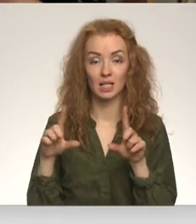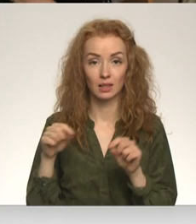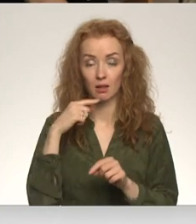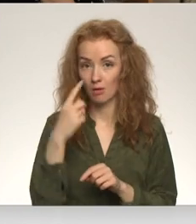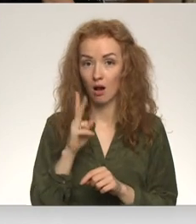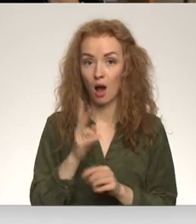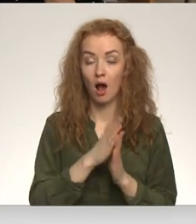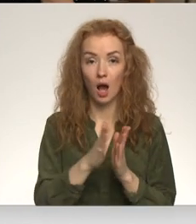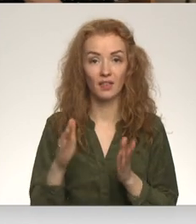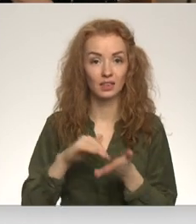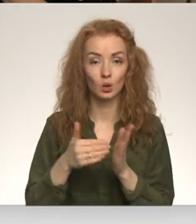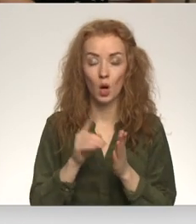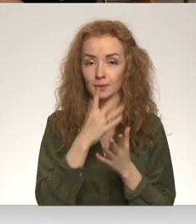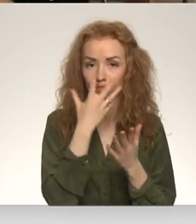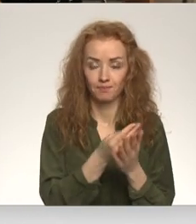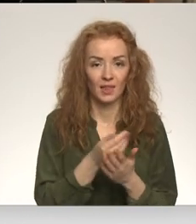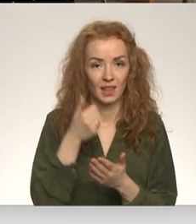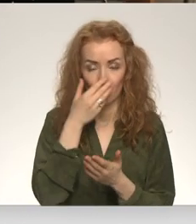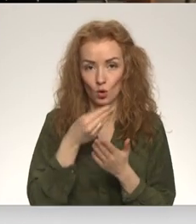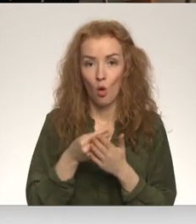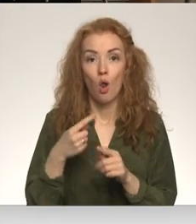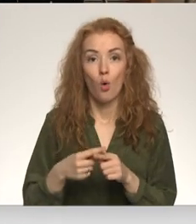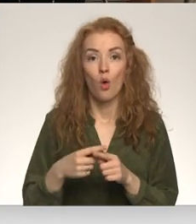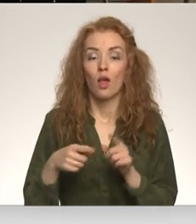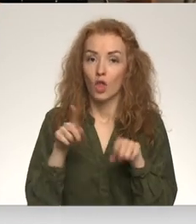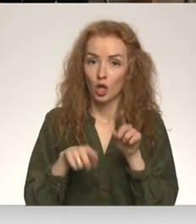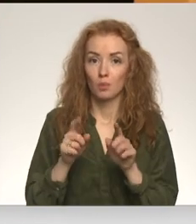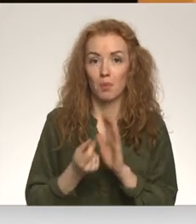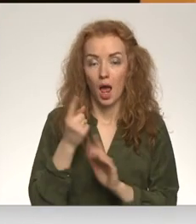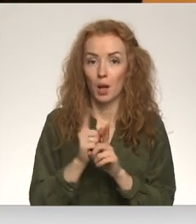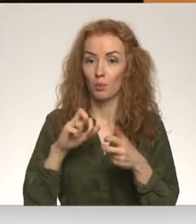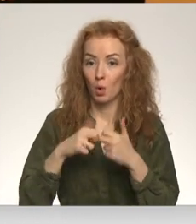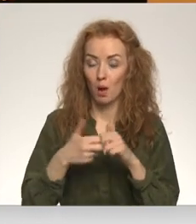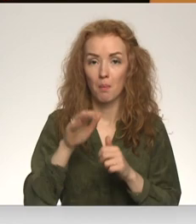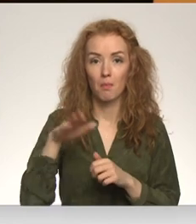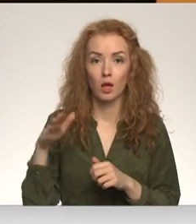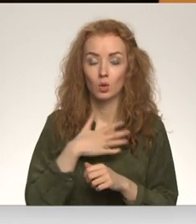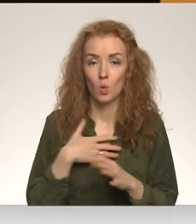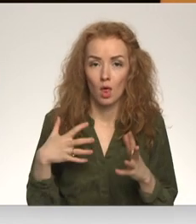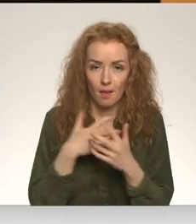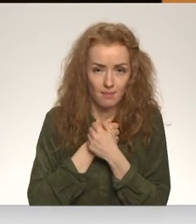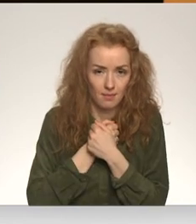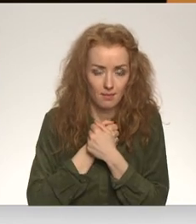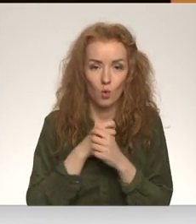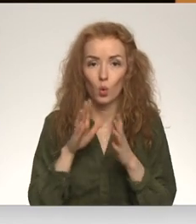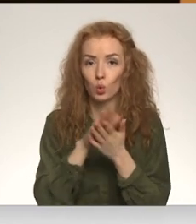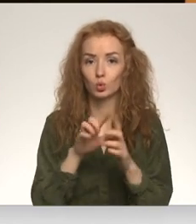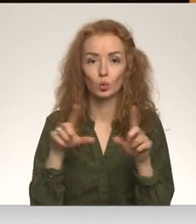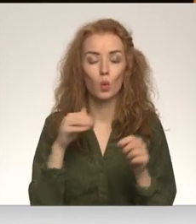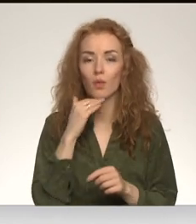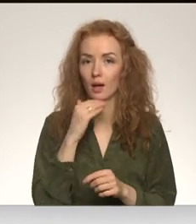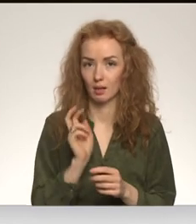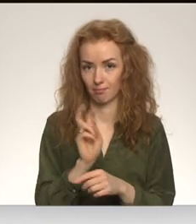katra situācija ir ļoti atšķirīga. Nāks saskarties arī ar problēmām, ka bērns ir tik ierāvies sevī, ka uz skolu nevēlas